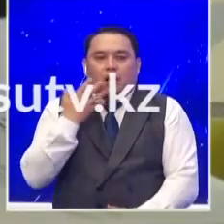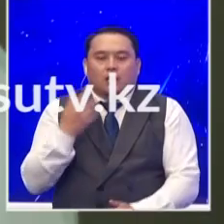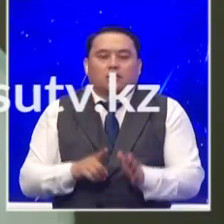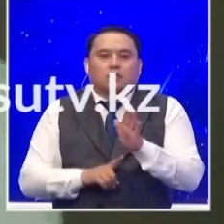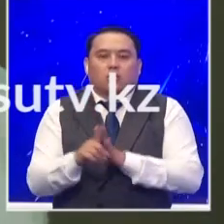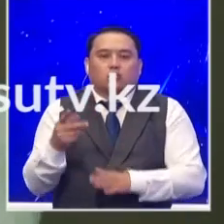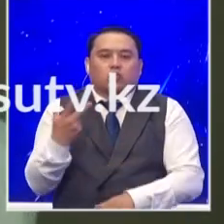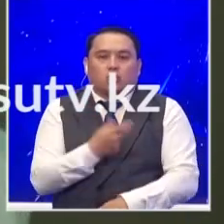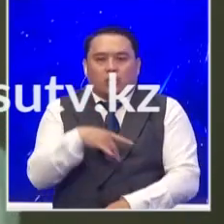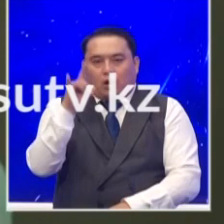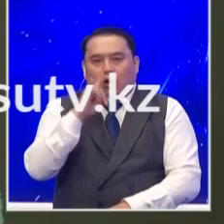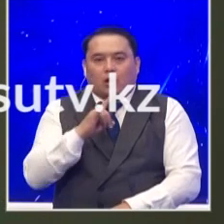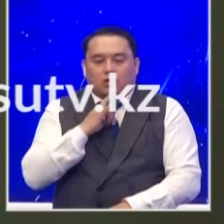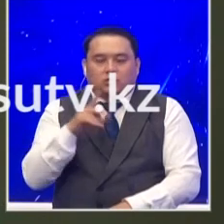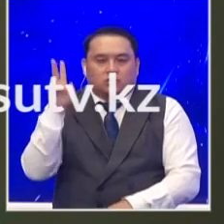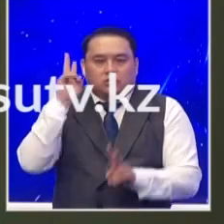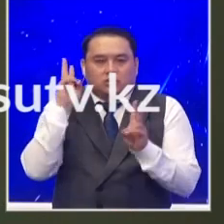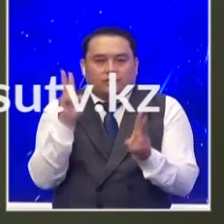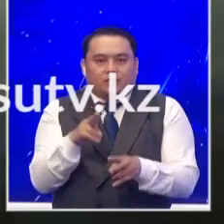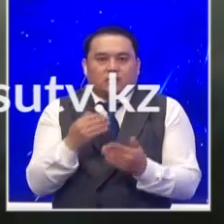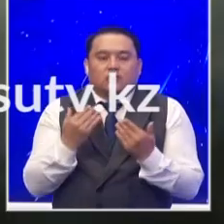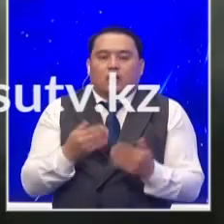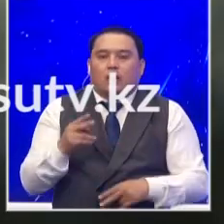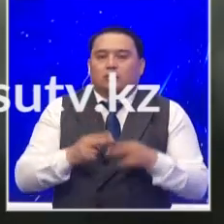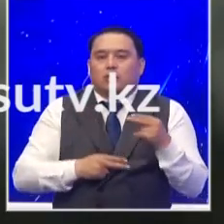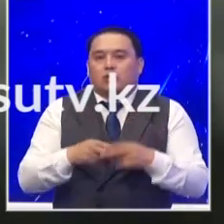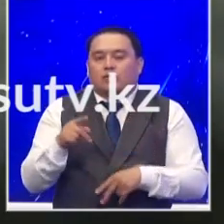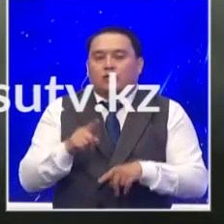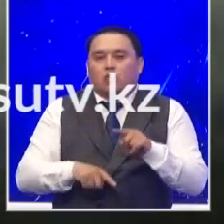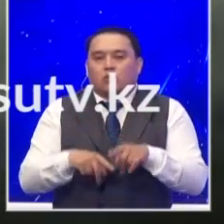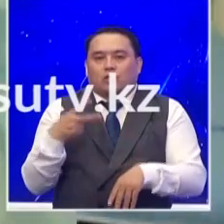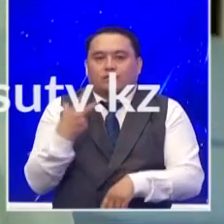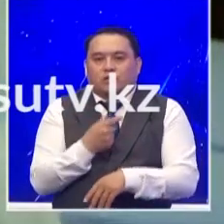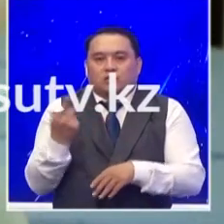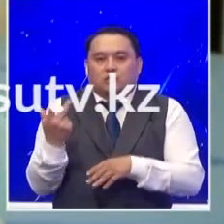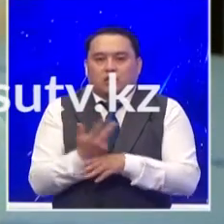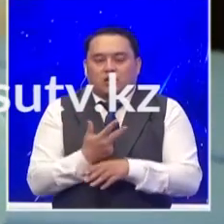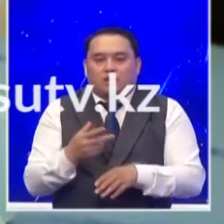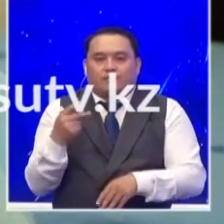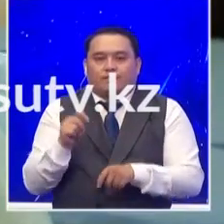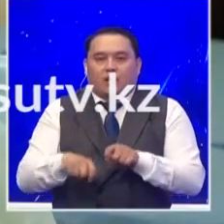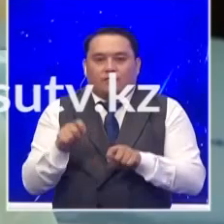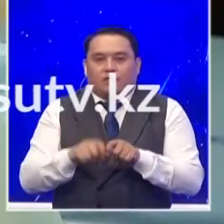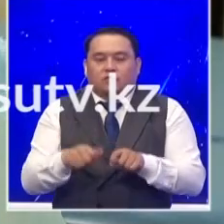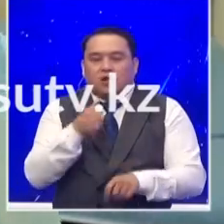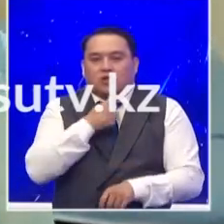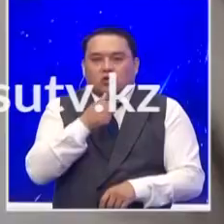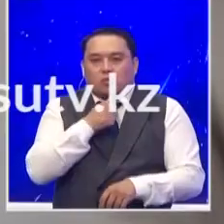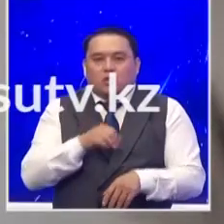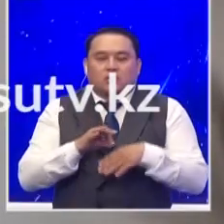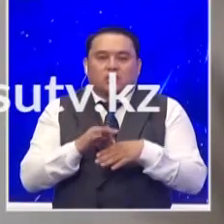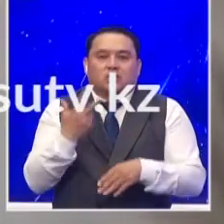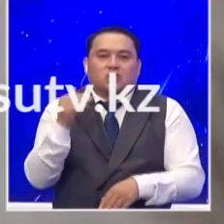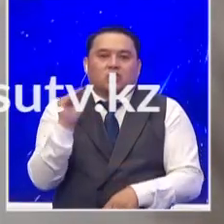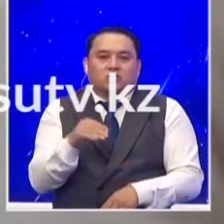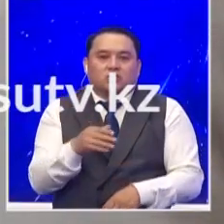новую прививку, казахстанцам пока неизвестно. Отечественная вакцина проходит третью фазу проверки. Испытания проходят